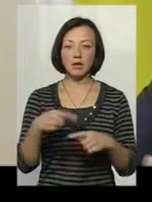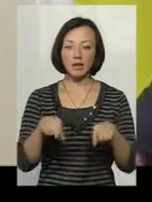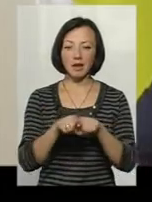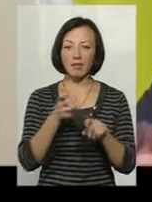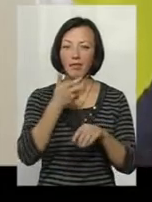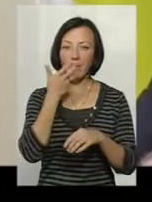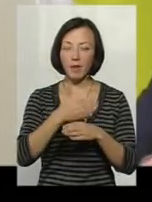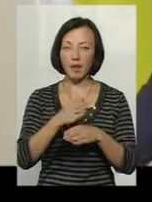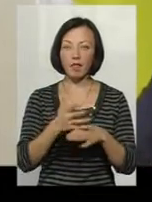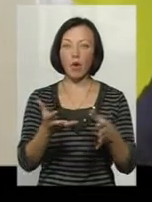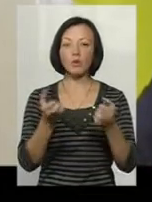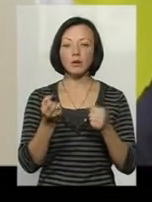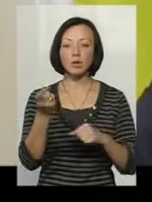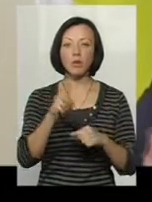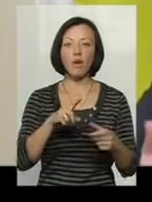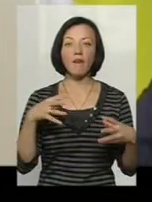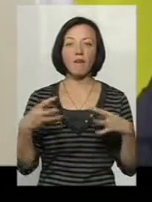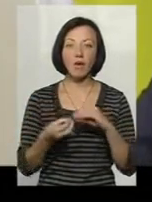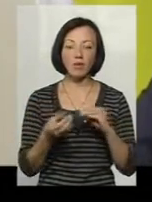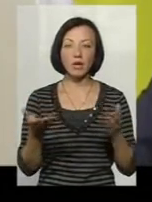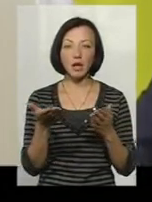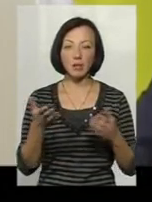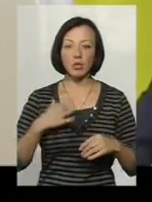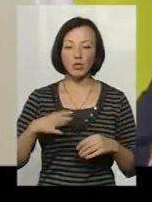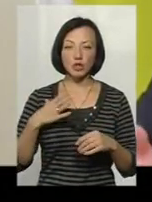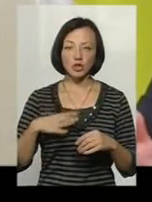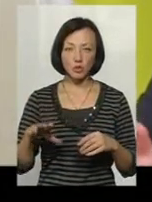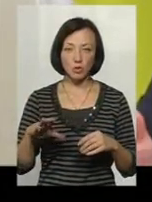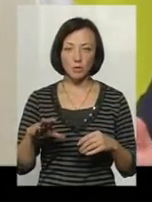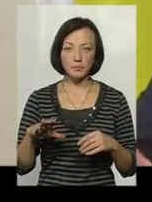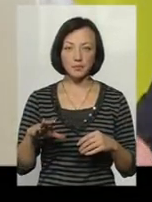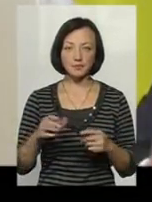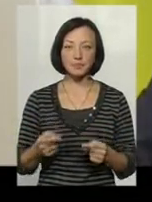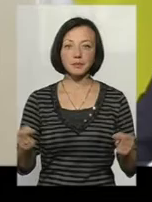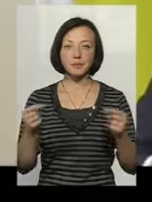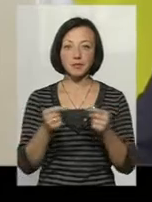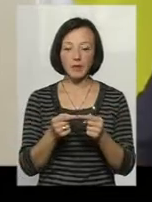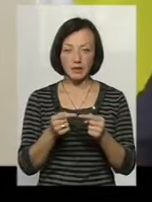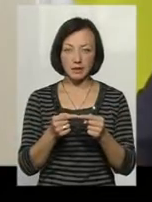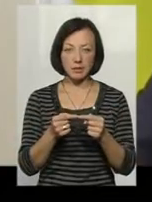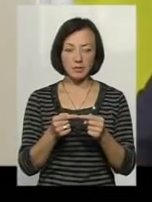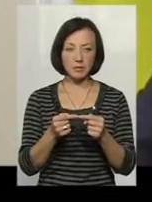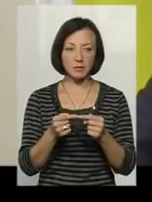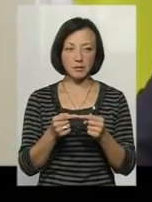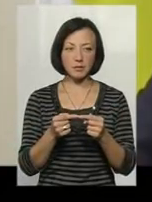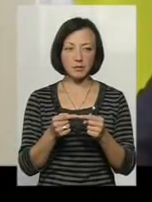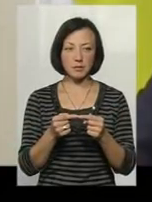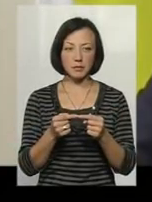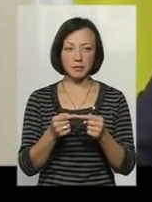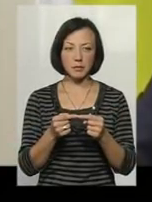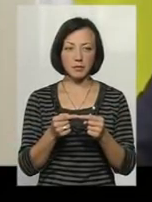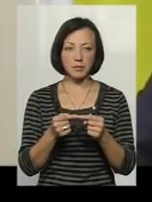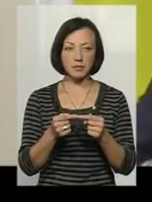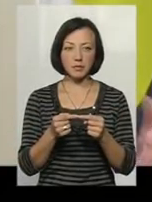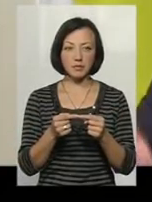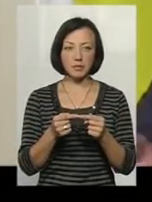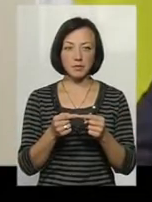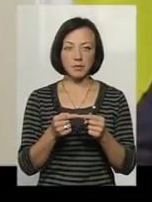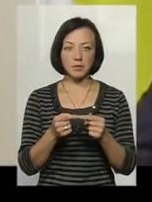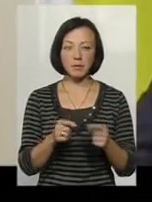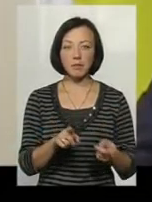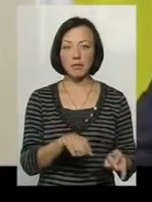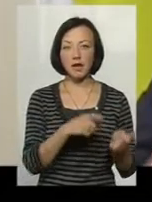а й на отримання того ефекту, який ми очікуємо саме переводу житлового сектору з одного класу